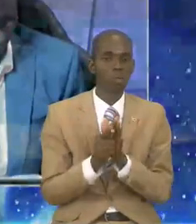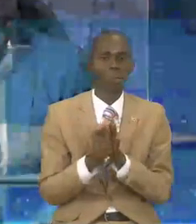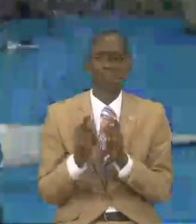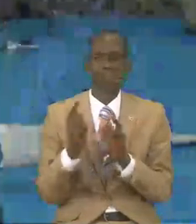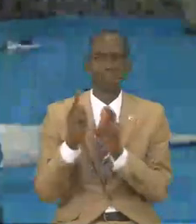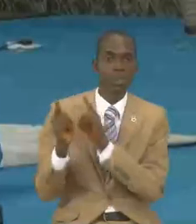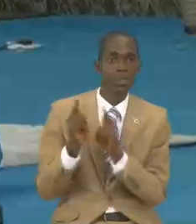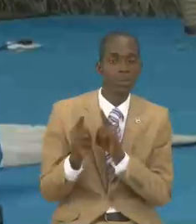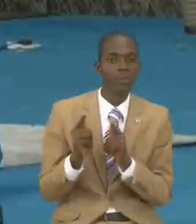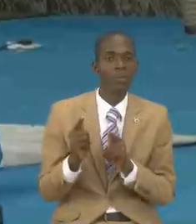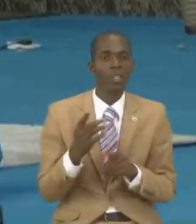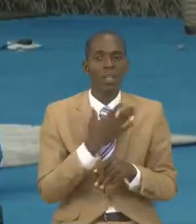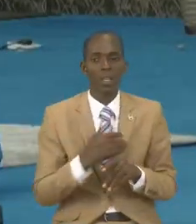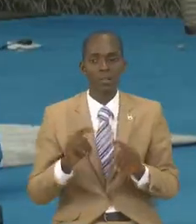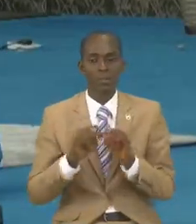Malice tribale.